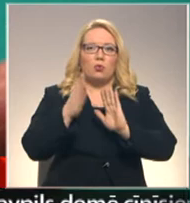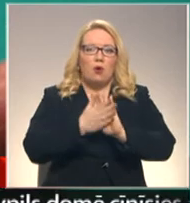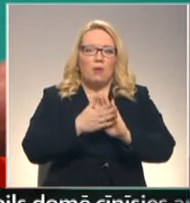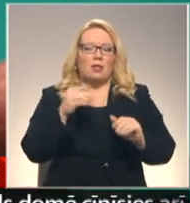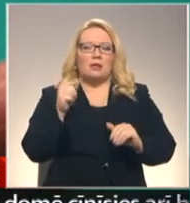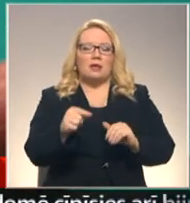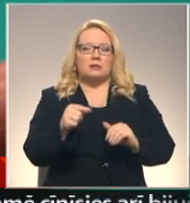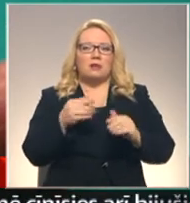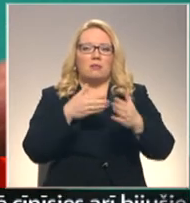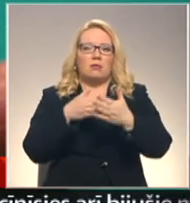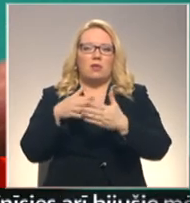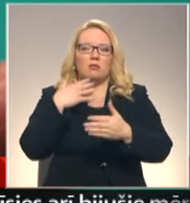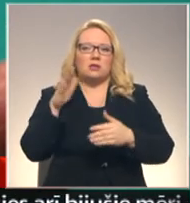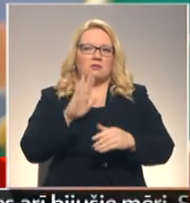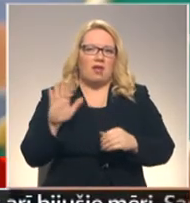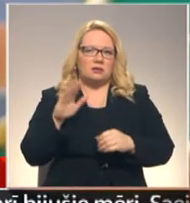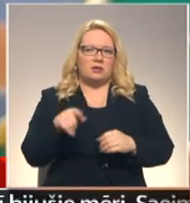labs veids bočai augt daudzās valstīs.